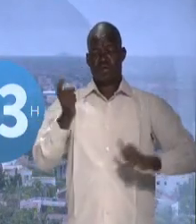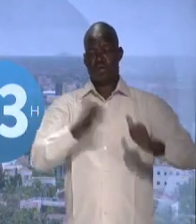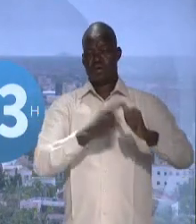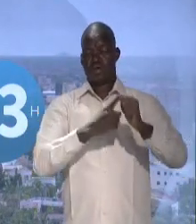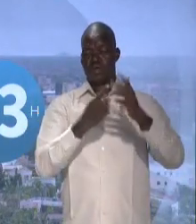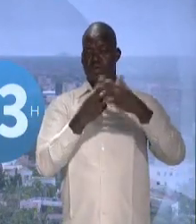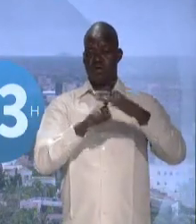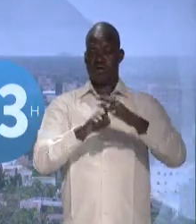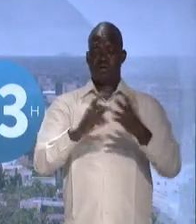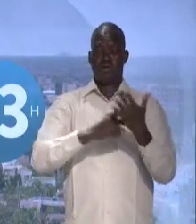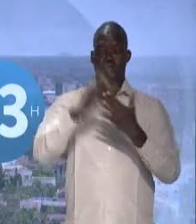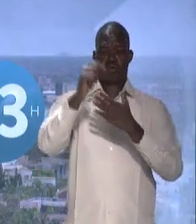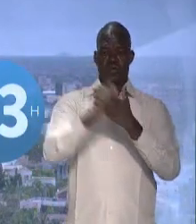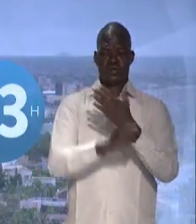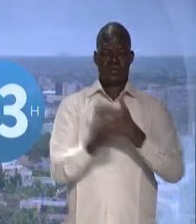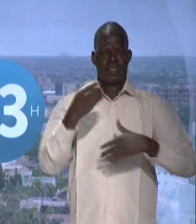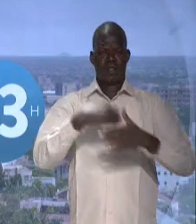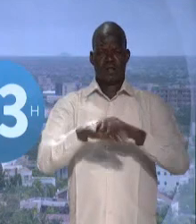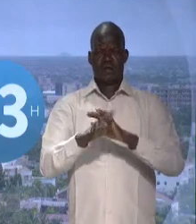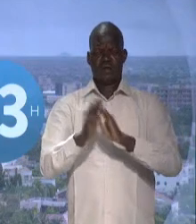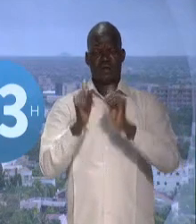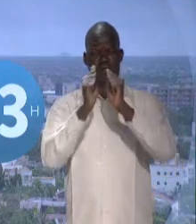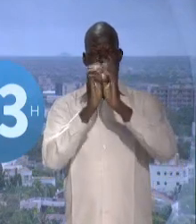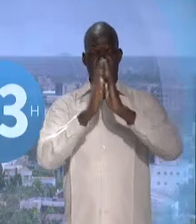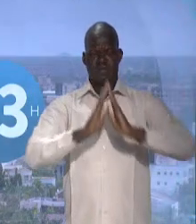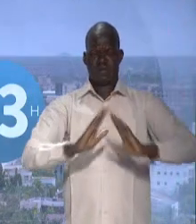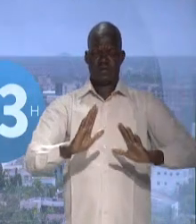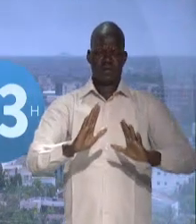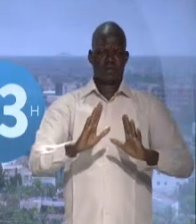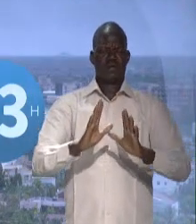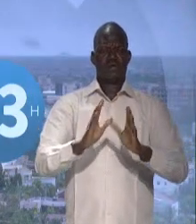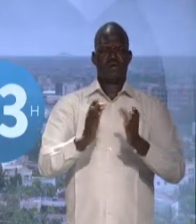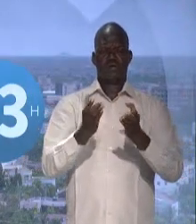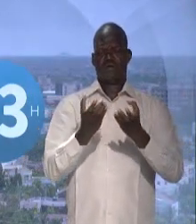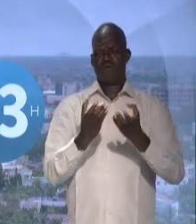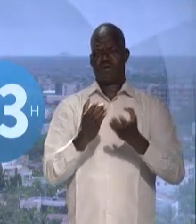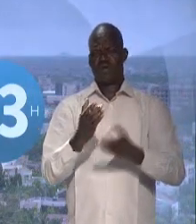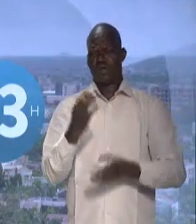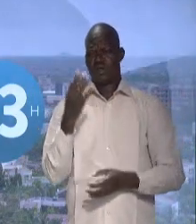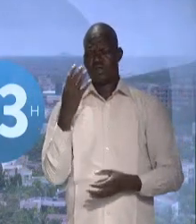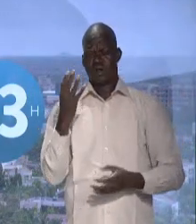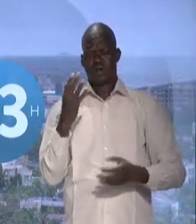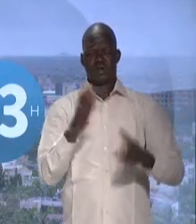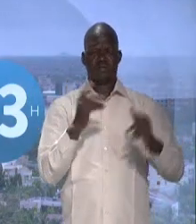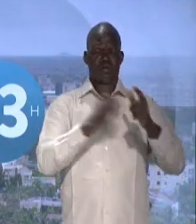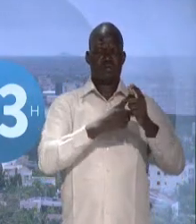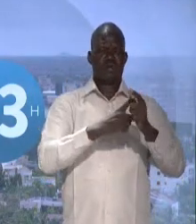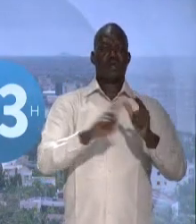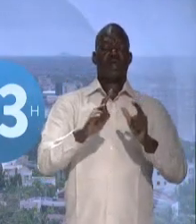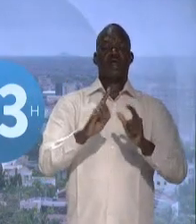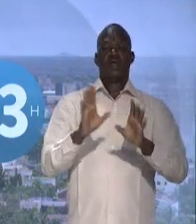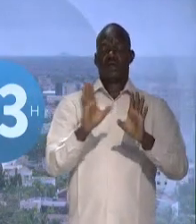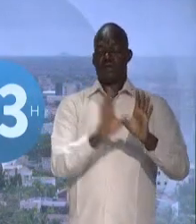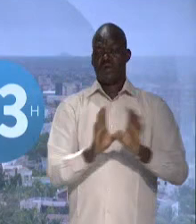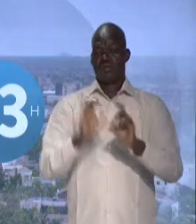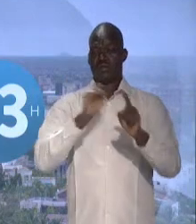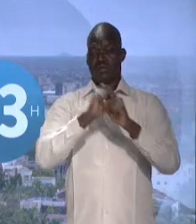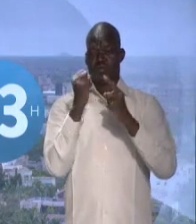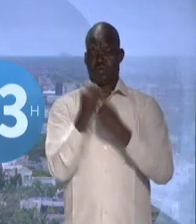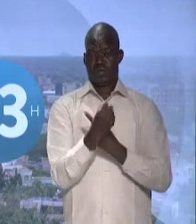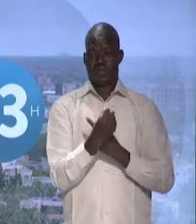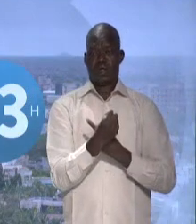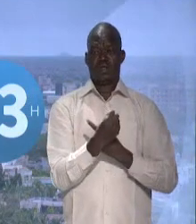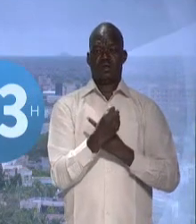du projet. Dans le cadre de la stabilisation, on compte essentiellement quatre piliers. Hein. Il y a le pilier de la cohésion sociale, il y a la